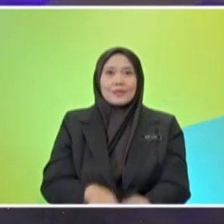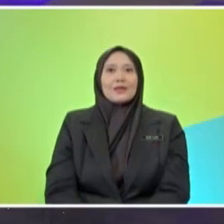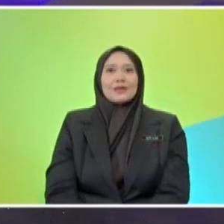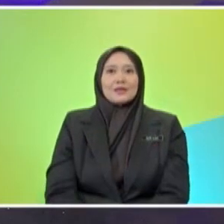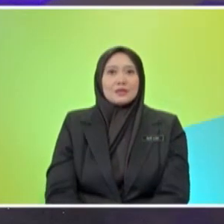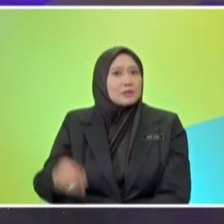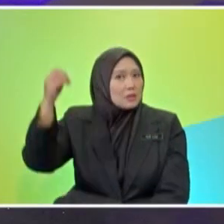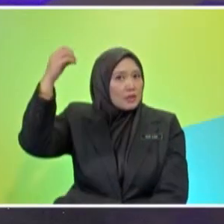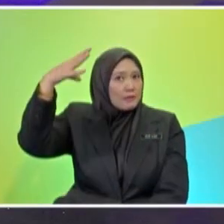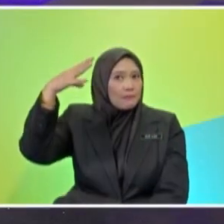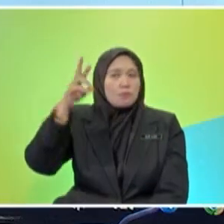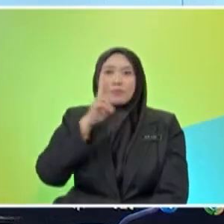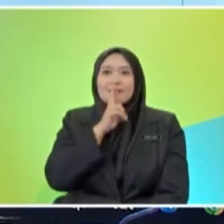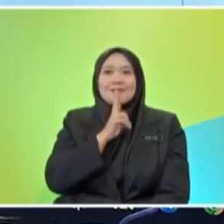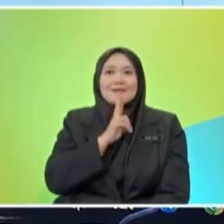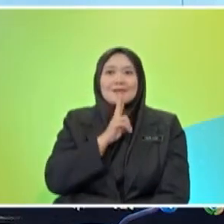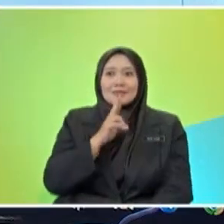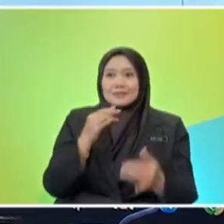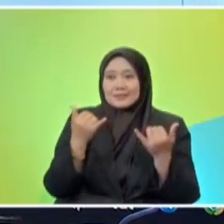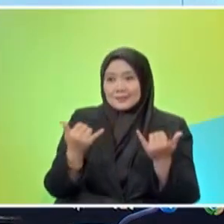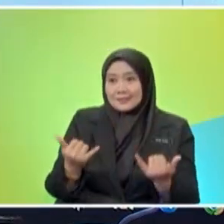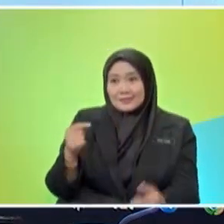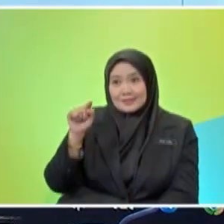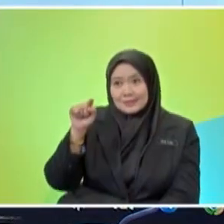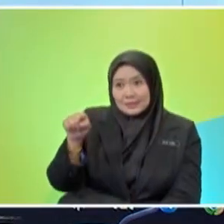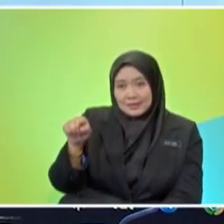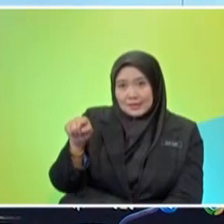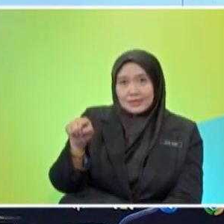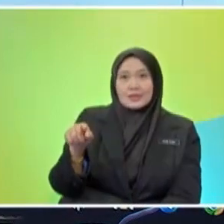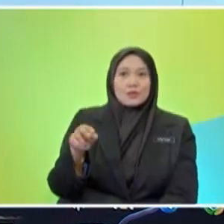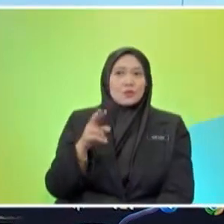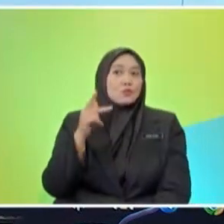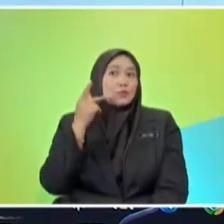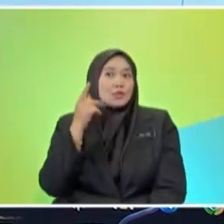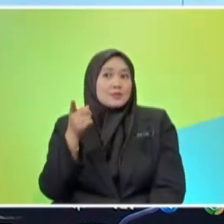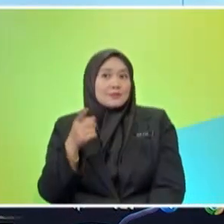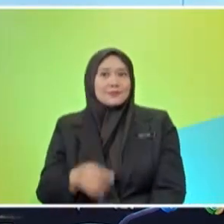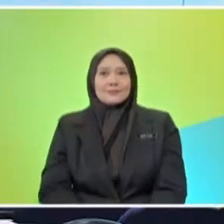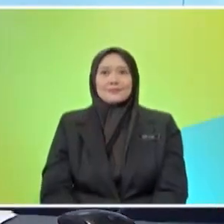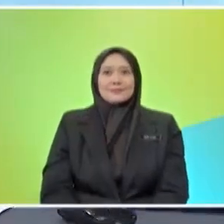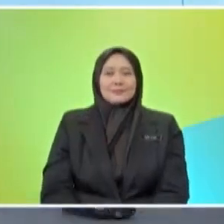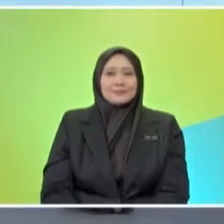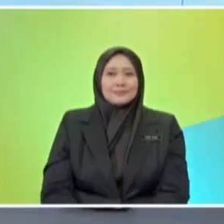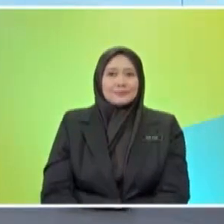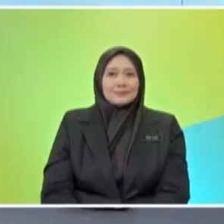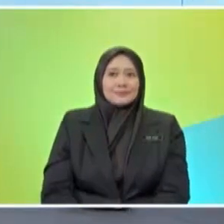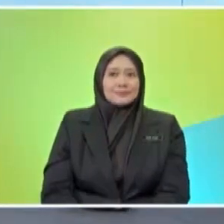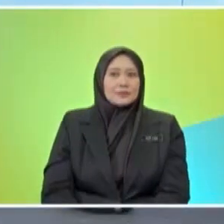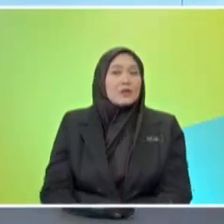tekan. Tekan yang warna butang kuning, cikgu. Kuning tu. Okey, bismillahirrahmanirrahim. Baik, harapnya menjadi.